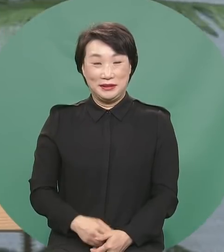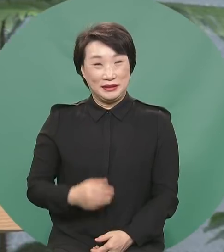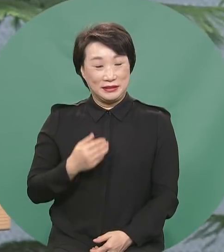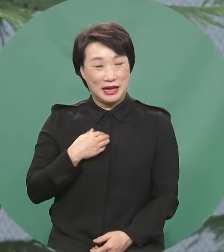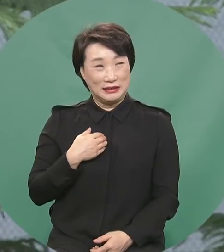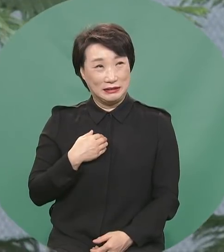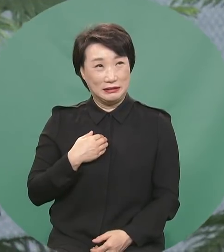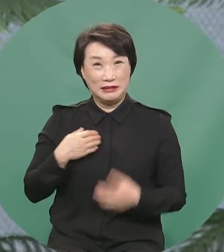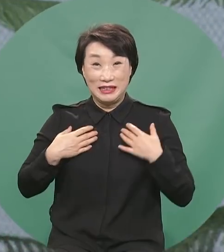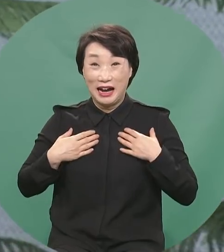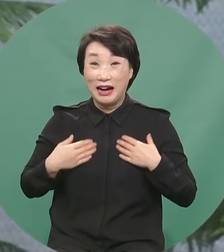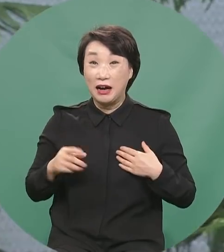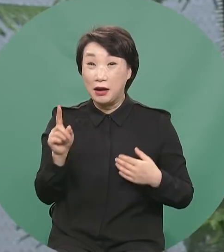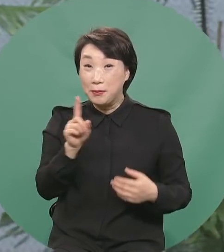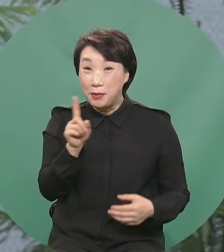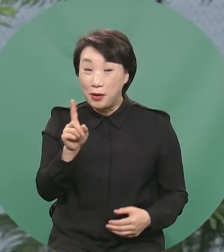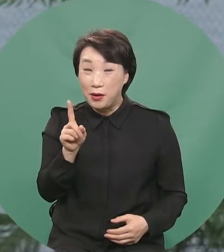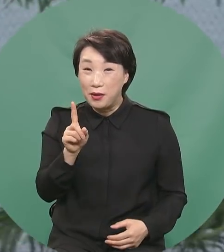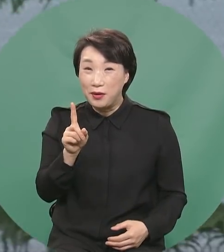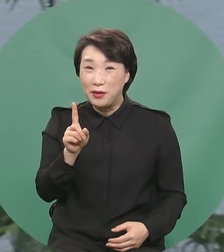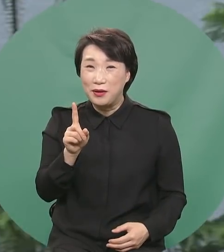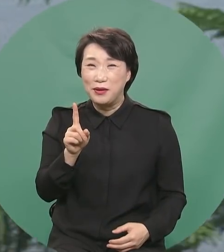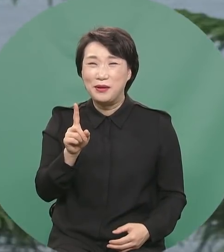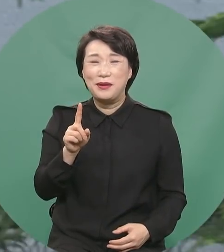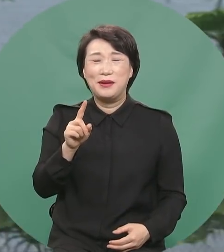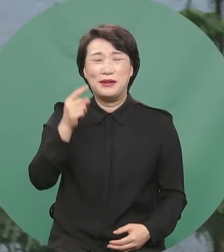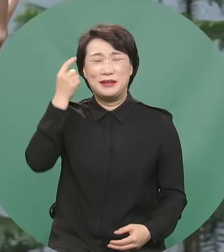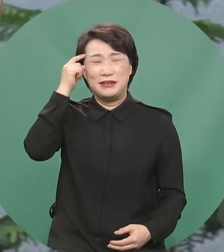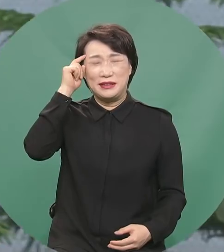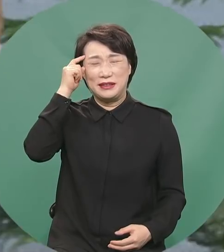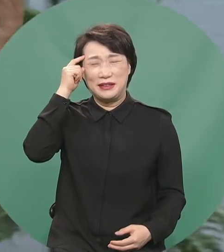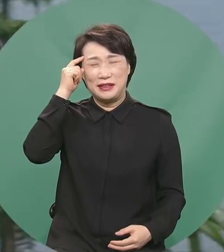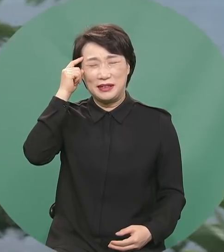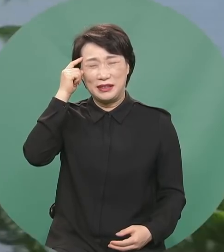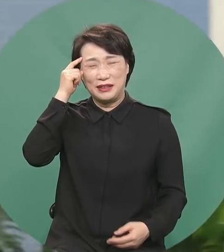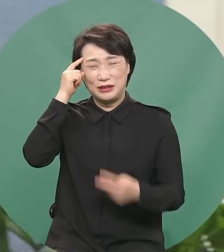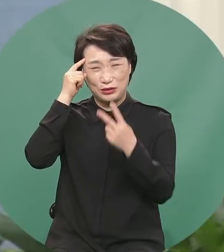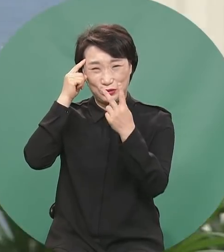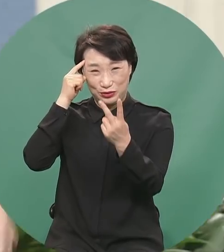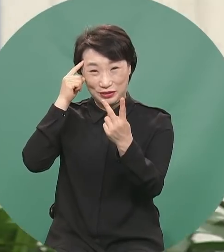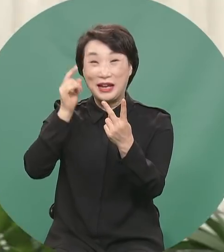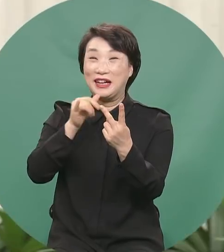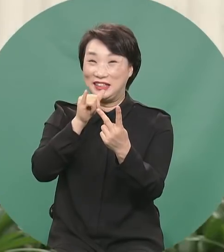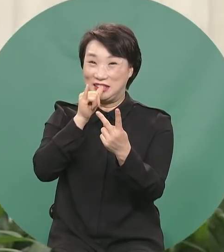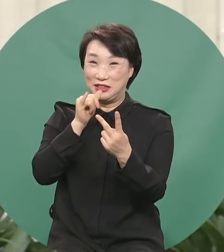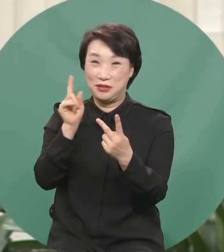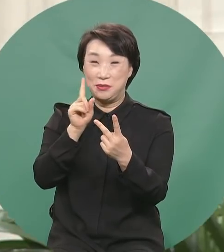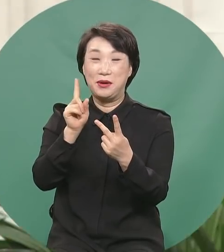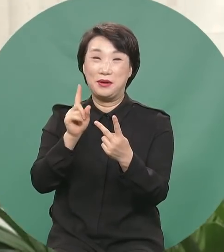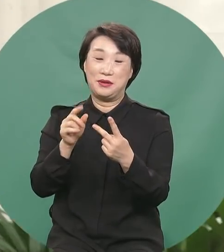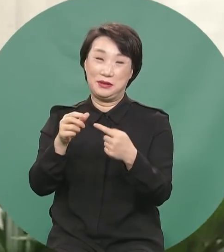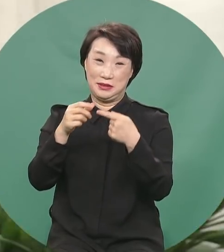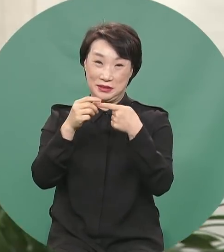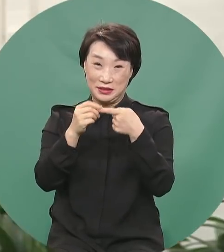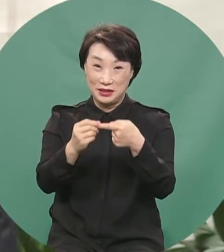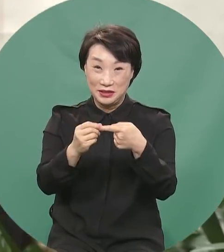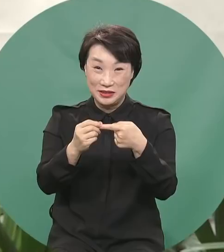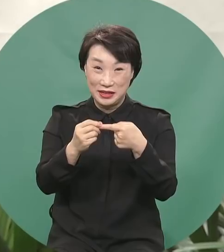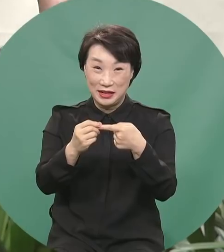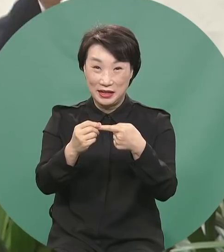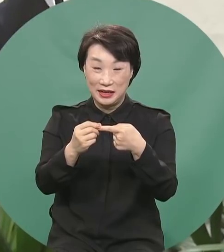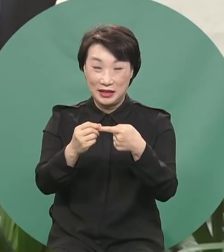저는 약한 것이 무엇인가라고 두 가지를 생각해 봤는데,